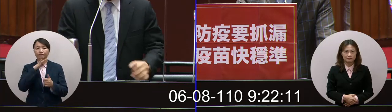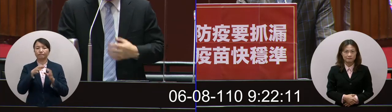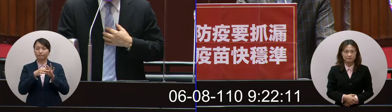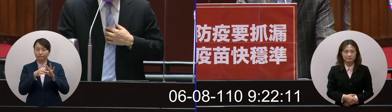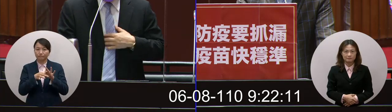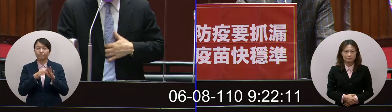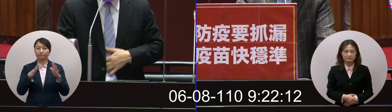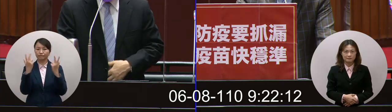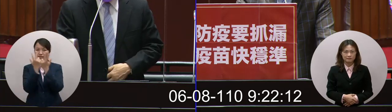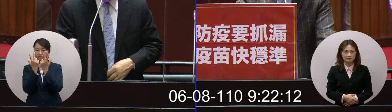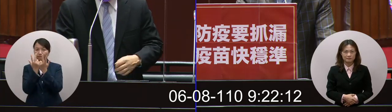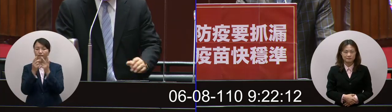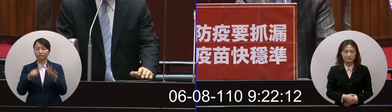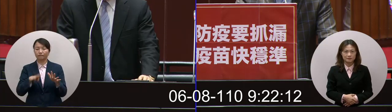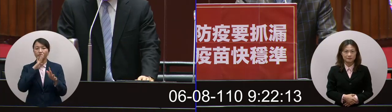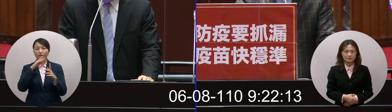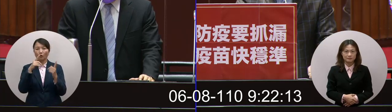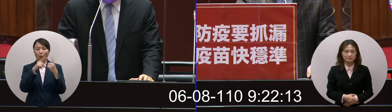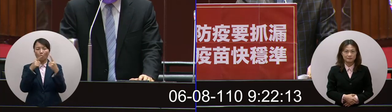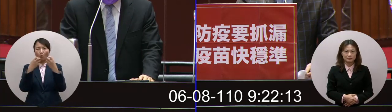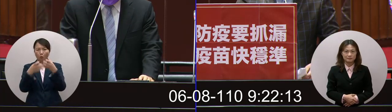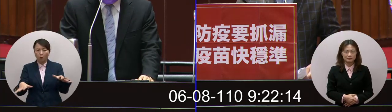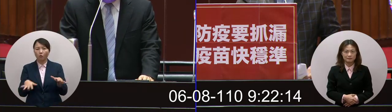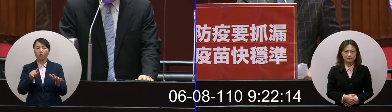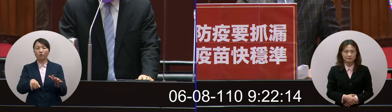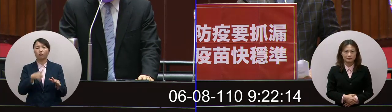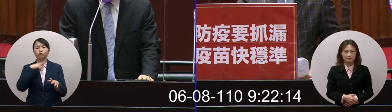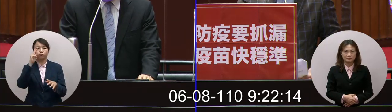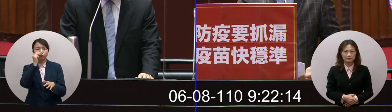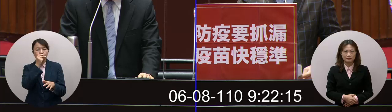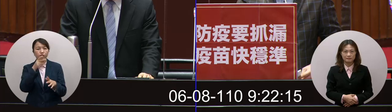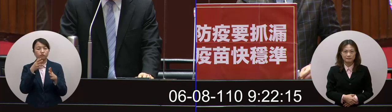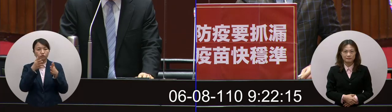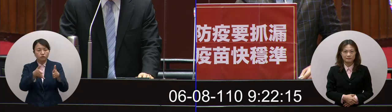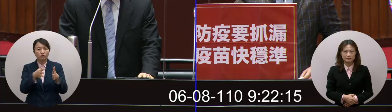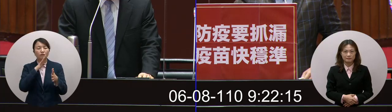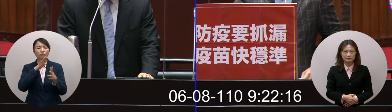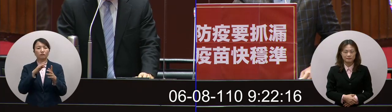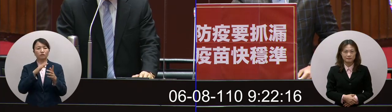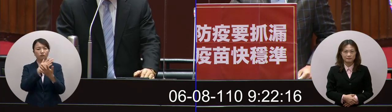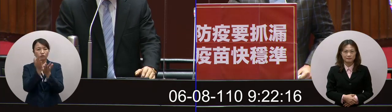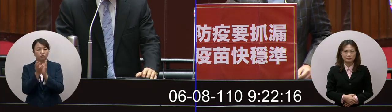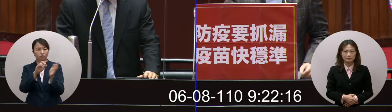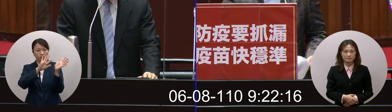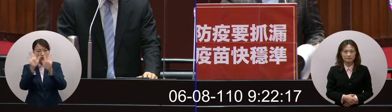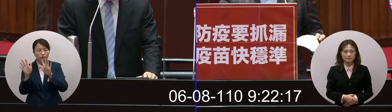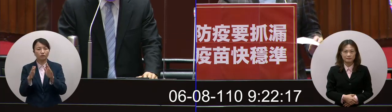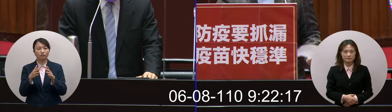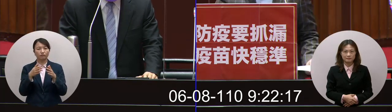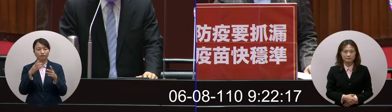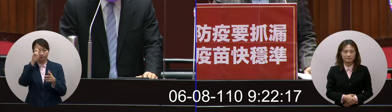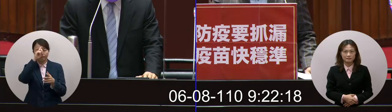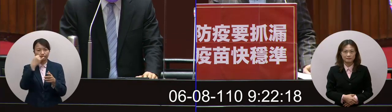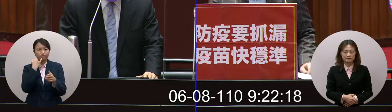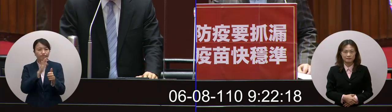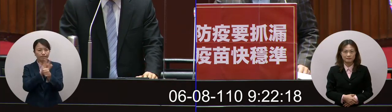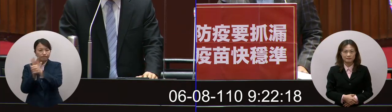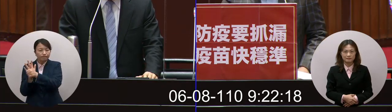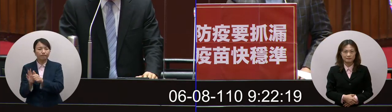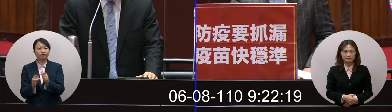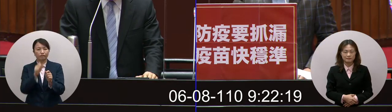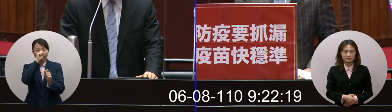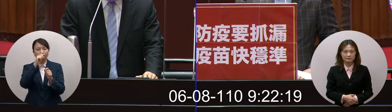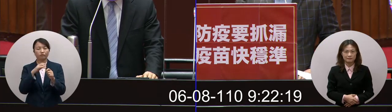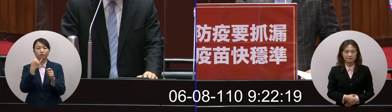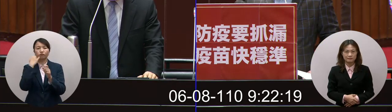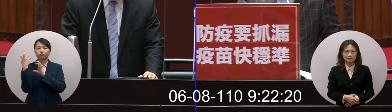心。新北市因为是热点，所以我特别啊就各方面希望会当安尼赶紧做好，啊